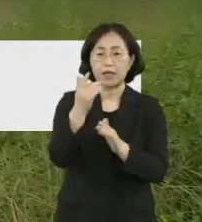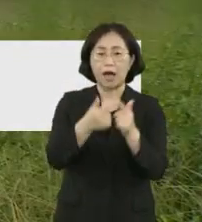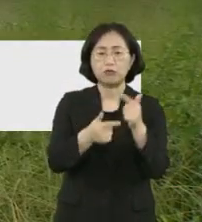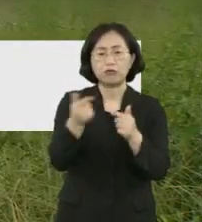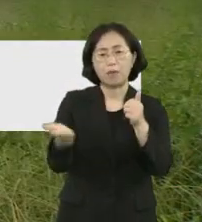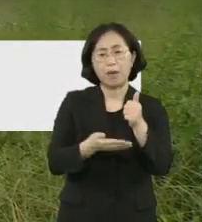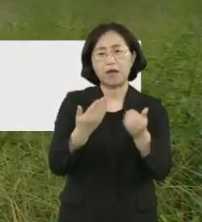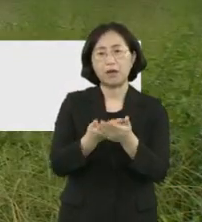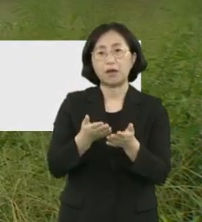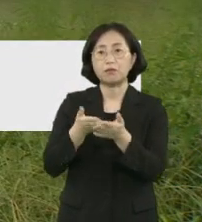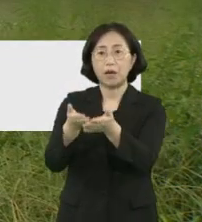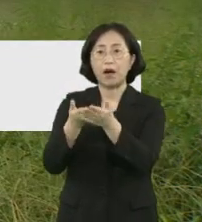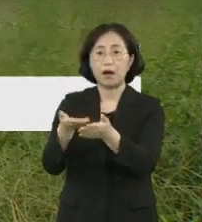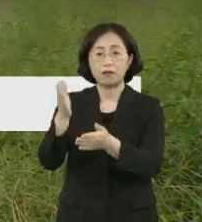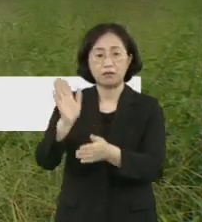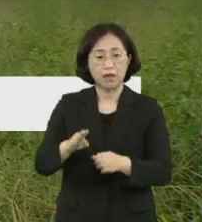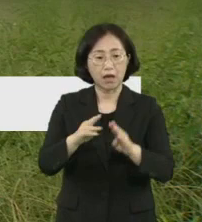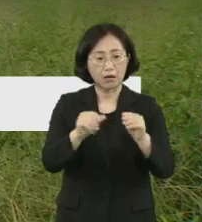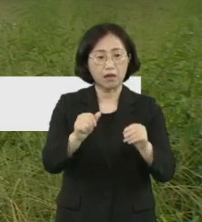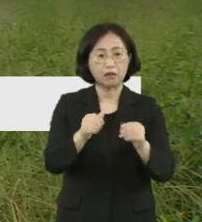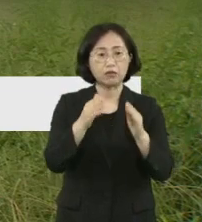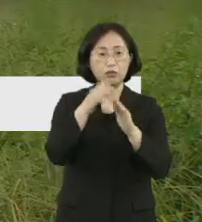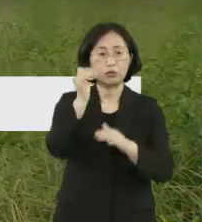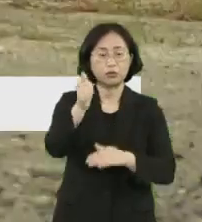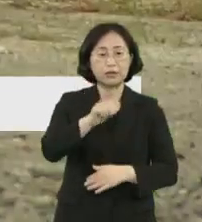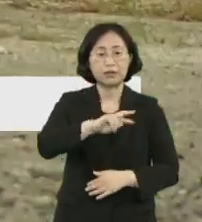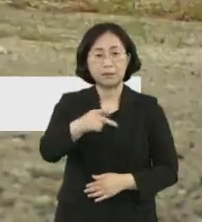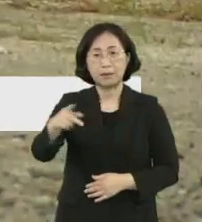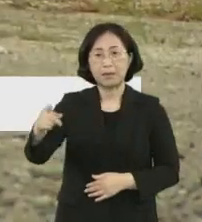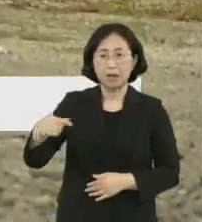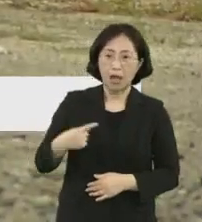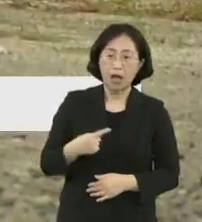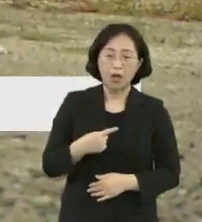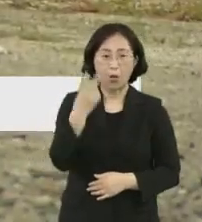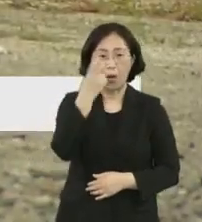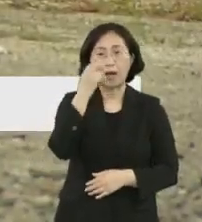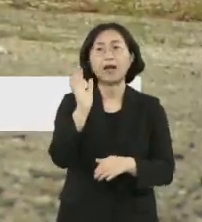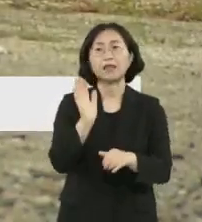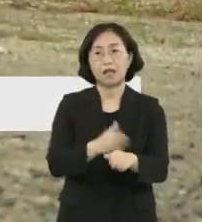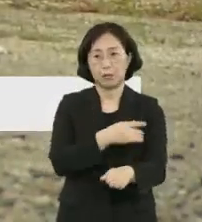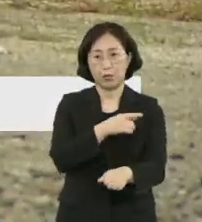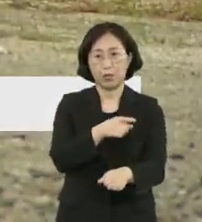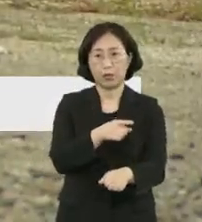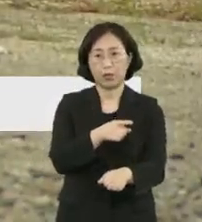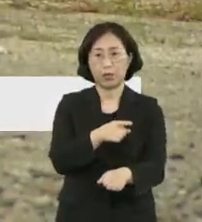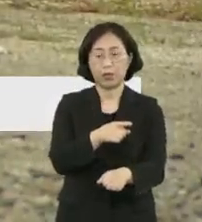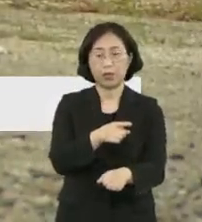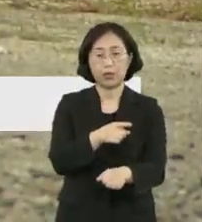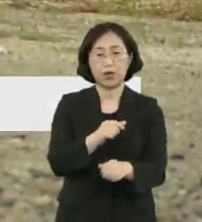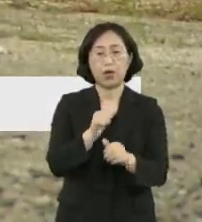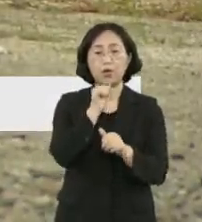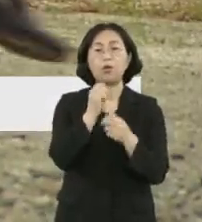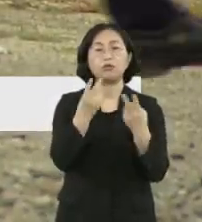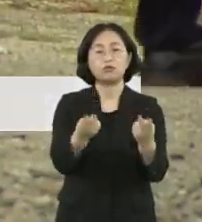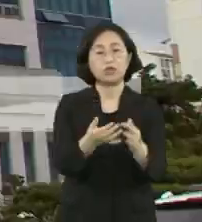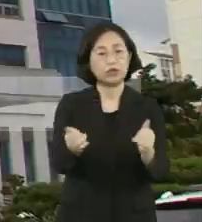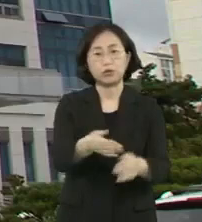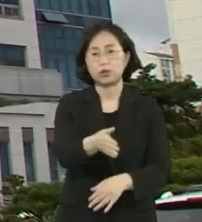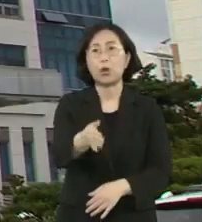넘어가면서 주인이 바뀌니까 이거 관리를 안 하는 거예요. 원래 이게 여기서만 공수차들도 이거